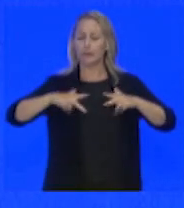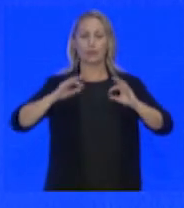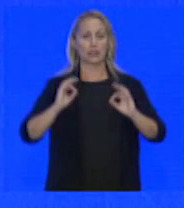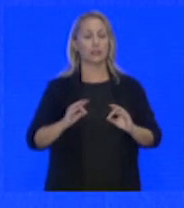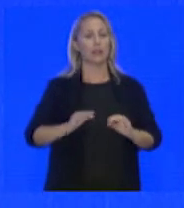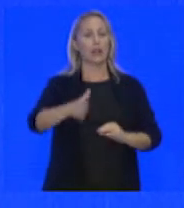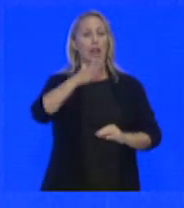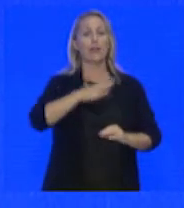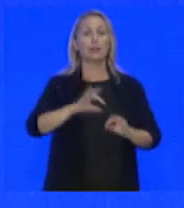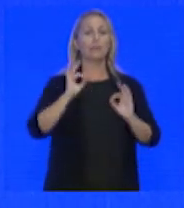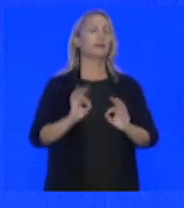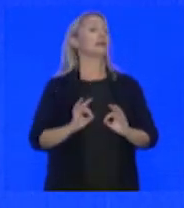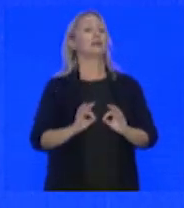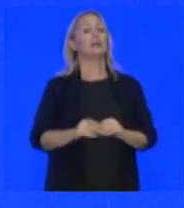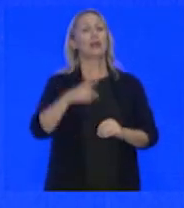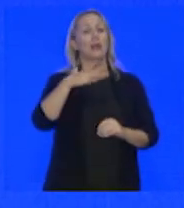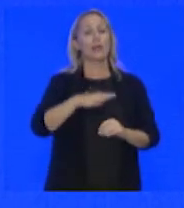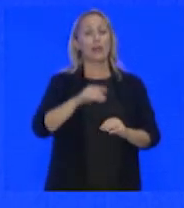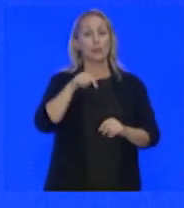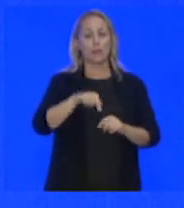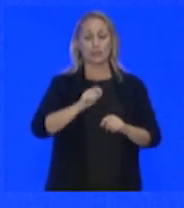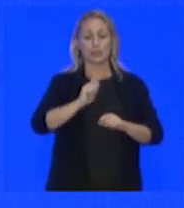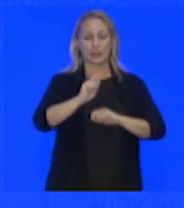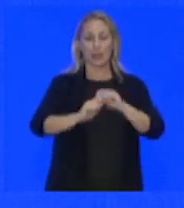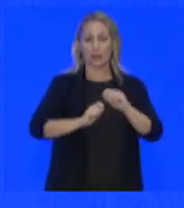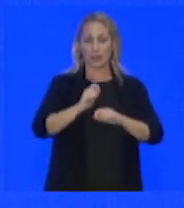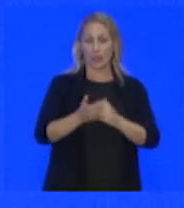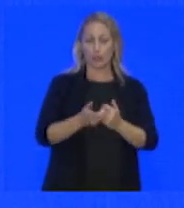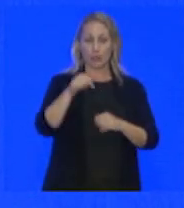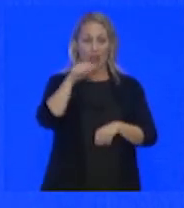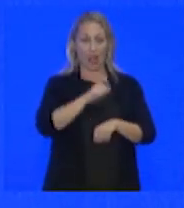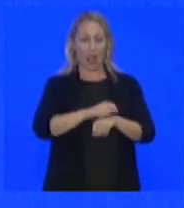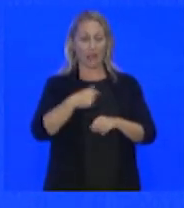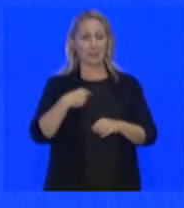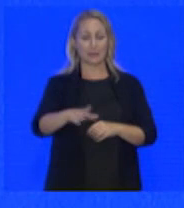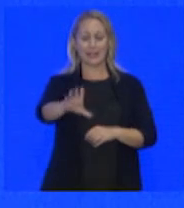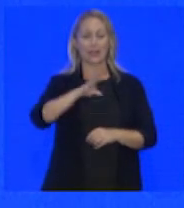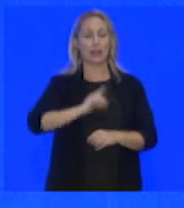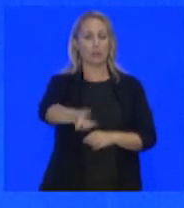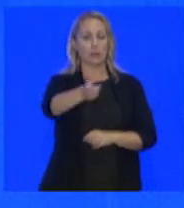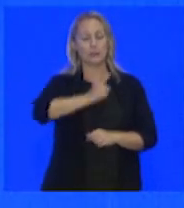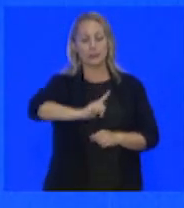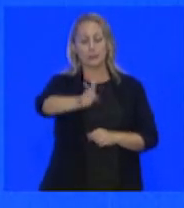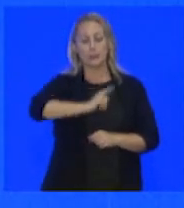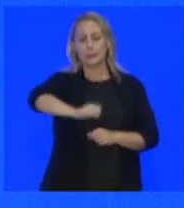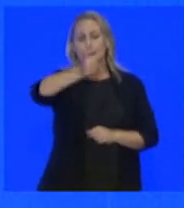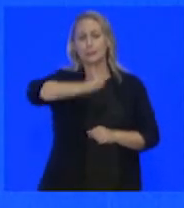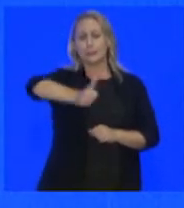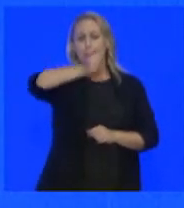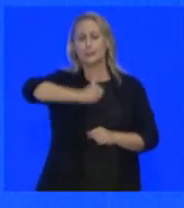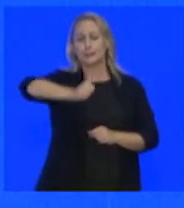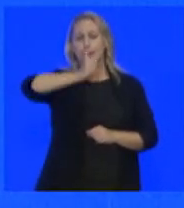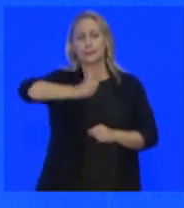κάνουμε τον πολίτη σύμμαχο στην καταπολέμηση της ταλαιπωρίας του. Και γι' αυτό και